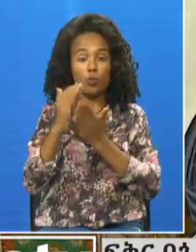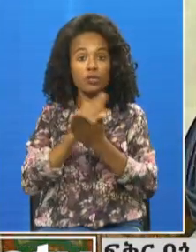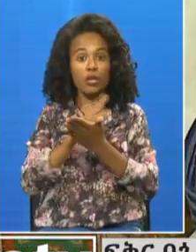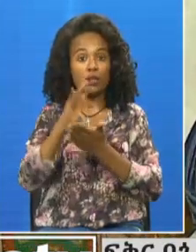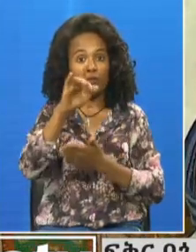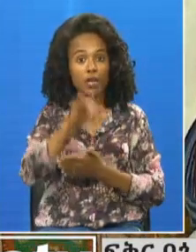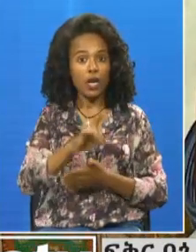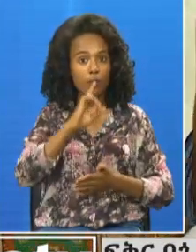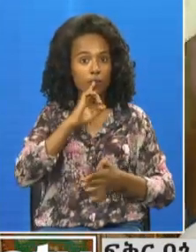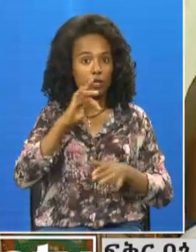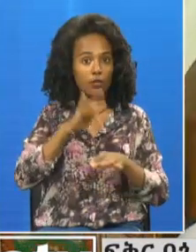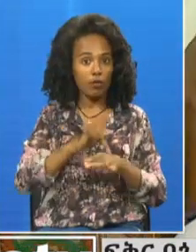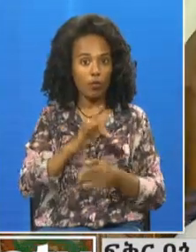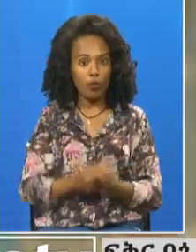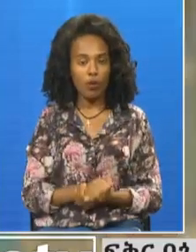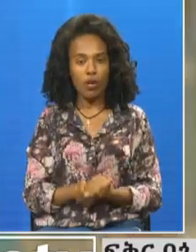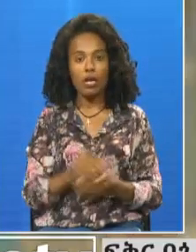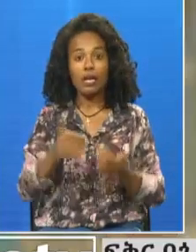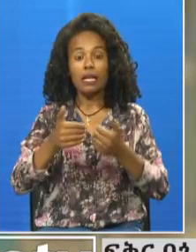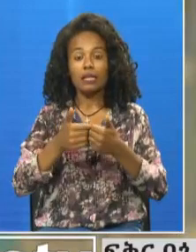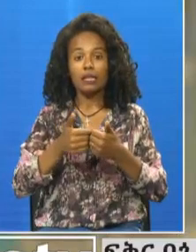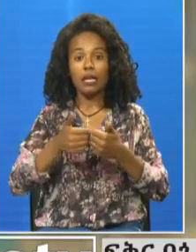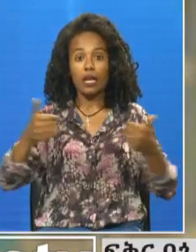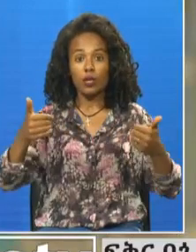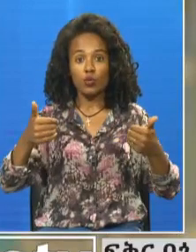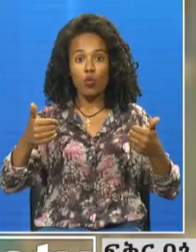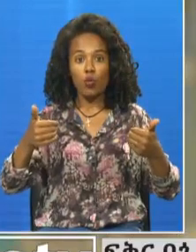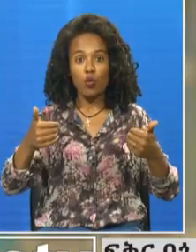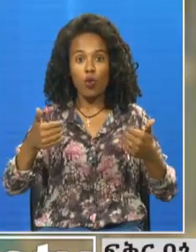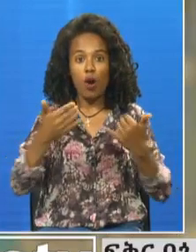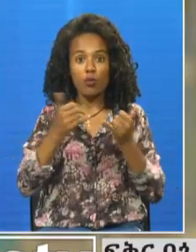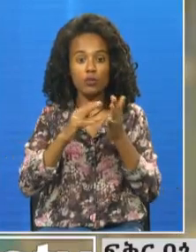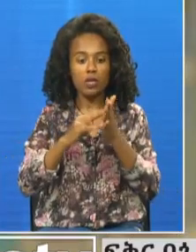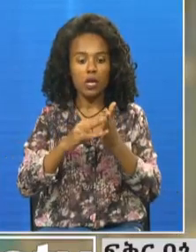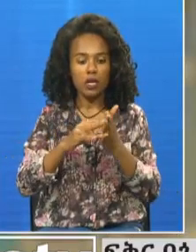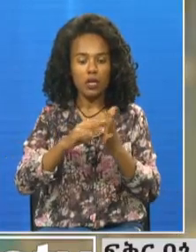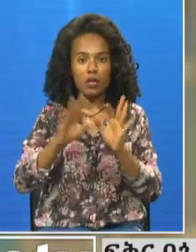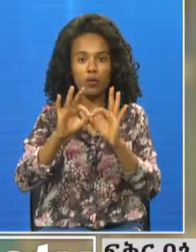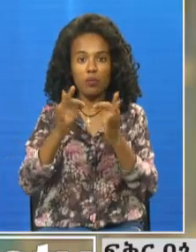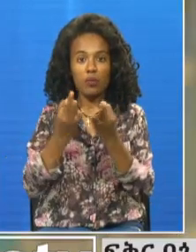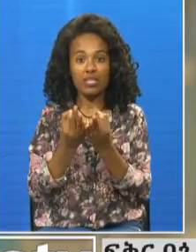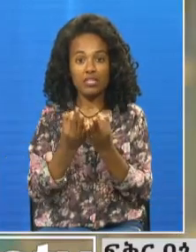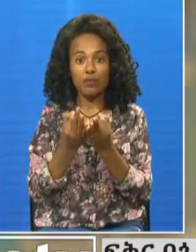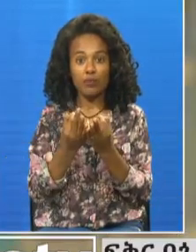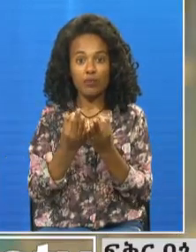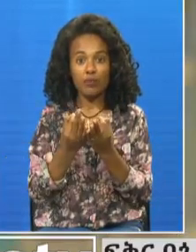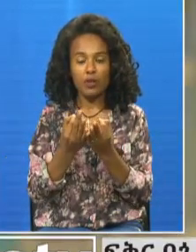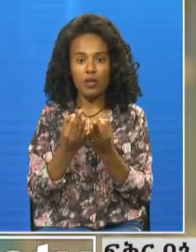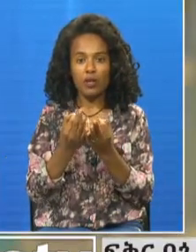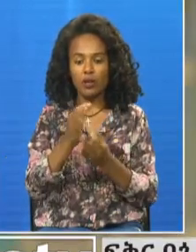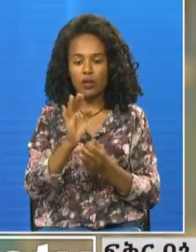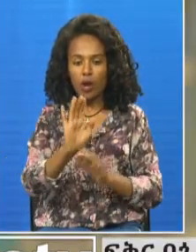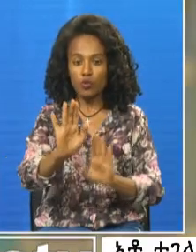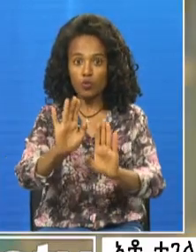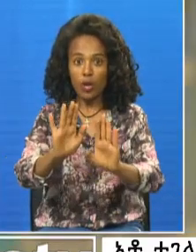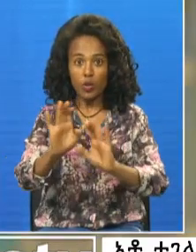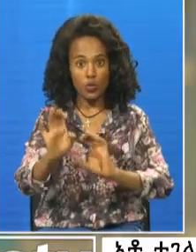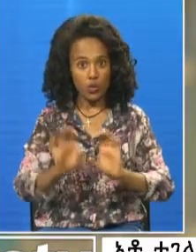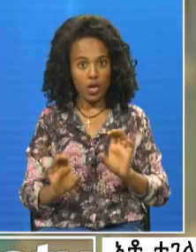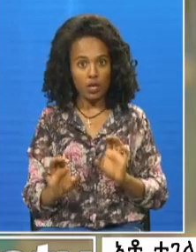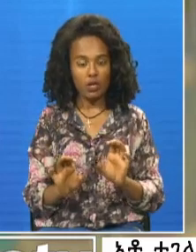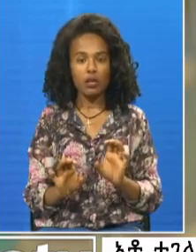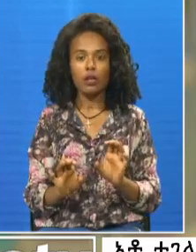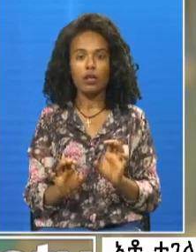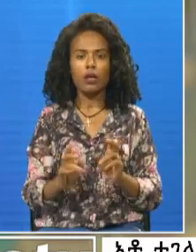ደረጃ በ2012 ዓመተ ምህረት በይፋ የተጀመረው የተማሪዎች ምገባ መርሃ ግብር በኮሮና ቫይረስ ወረርሽኝ ምክንያት መቋረጡ